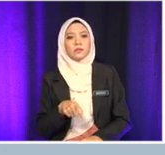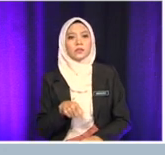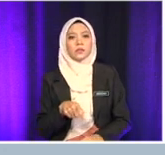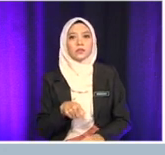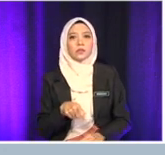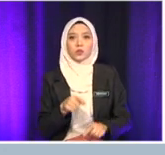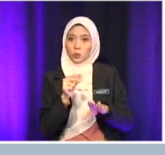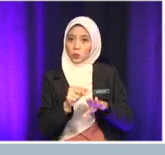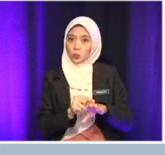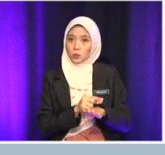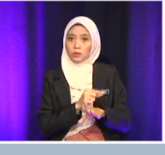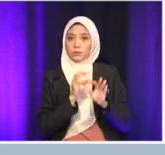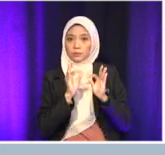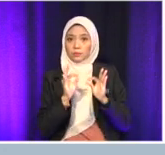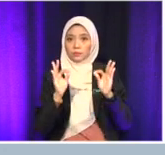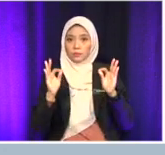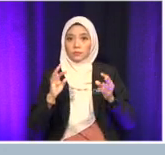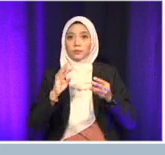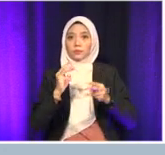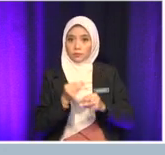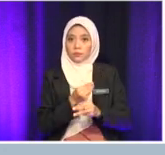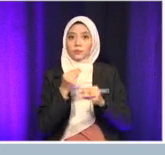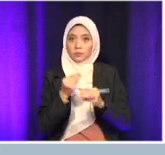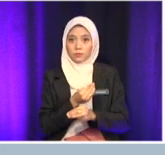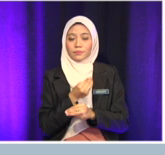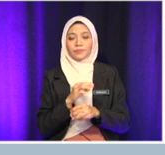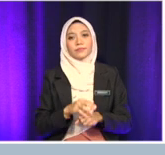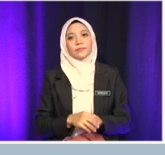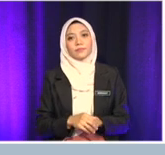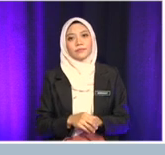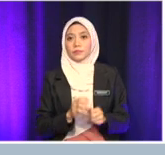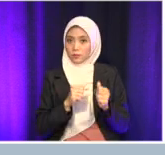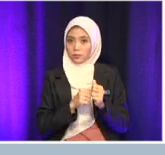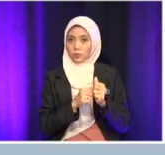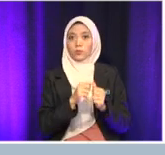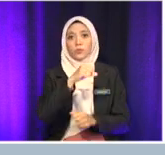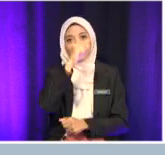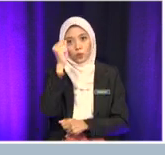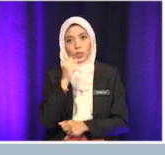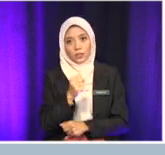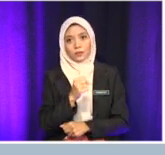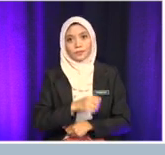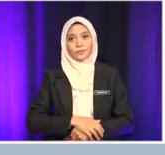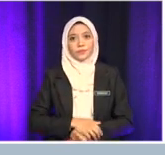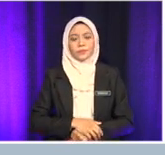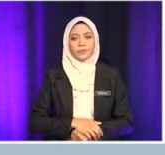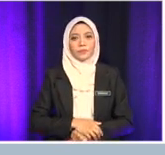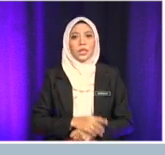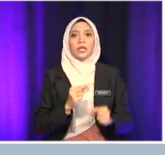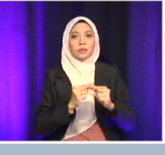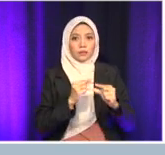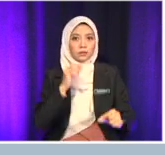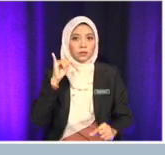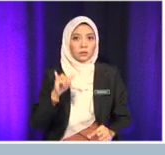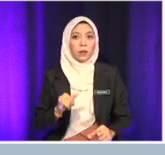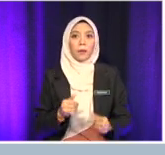MX + C kita lihat penyelesaian soal lain yang pertama garis yang kita tadi adalah garis